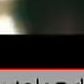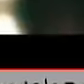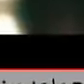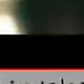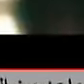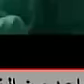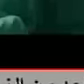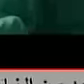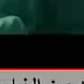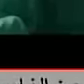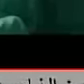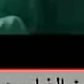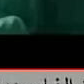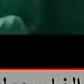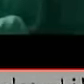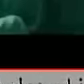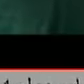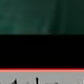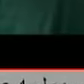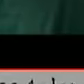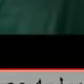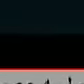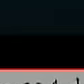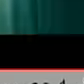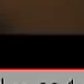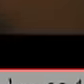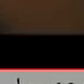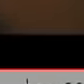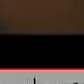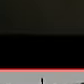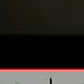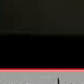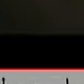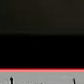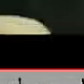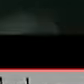عنده تاتو وعاوز يشيله في ساعتها. احكي لي عن اسود حاجه في